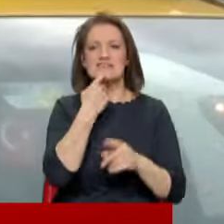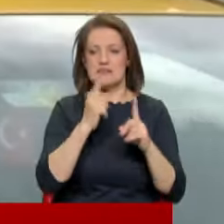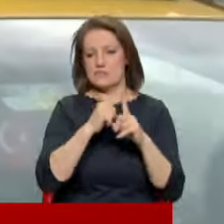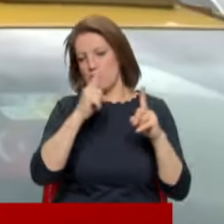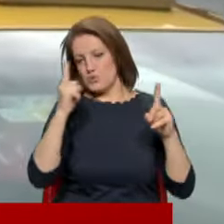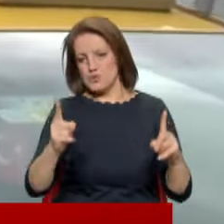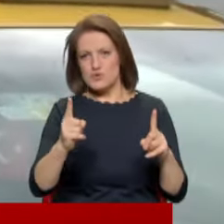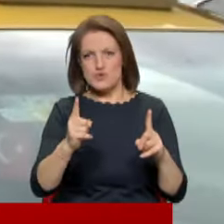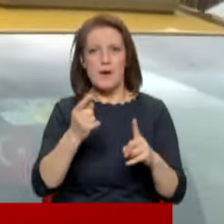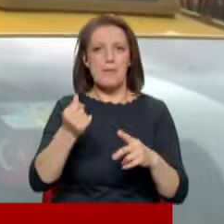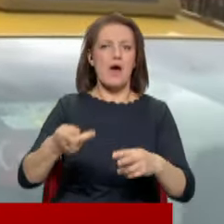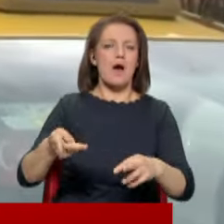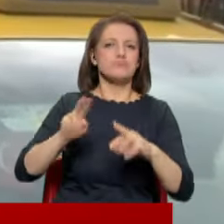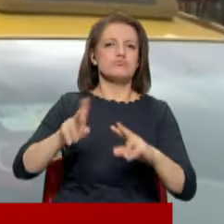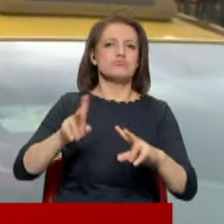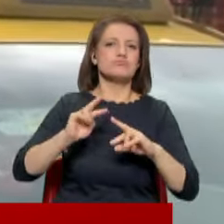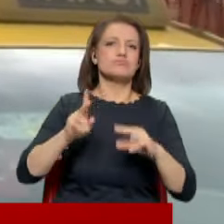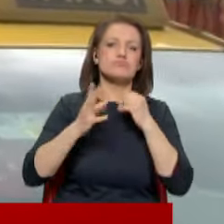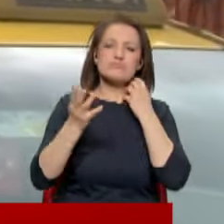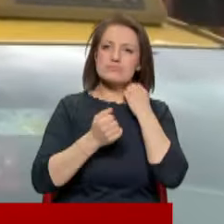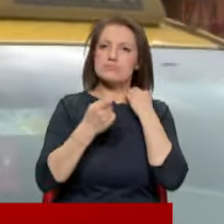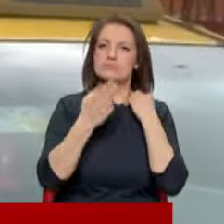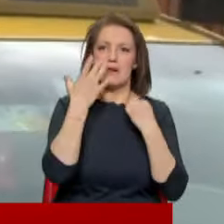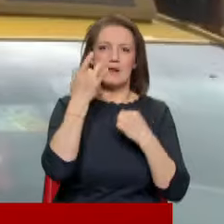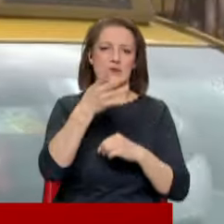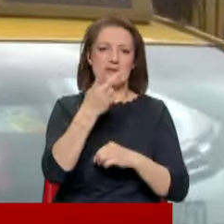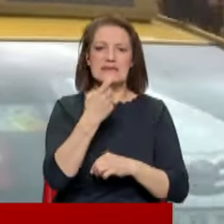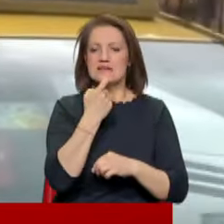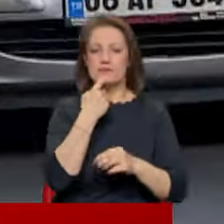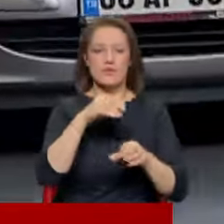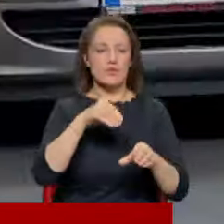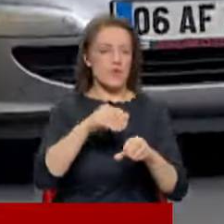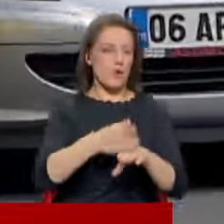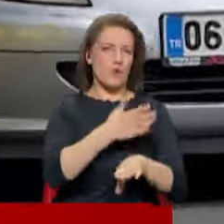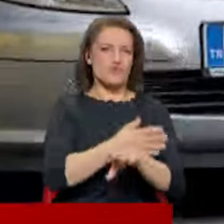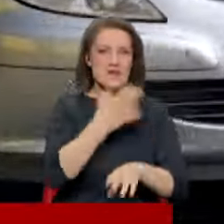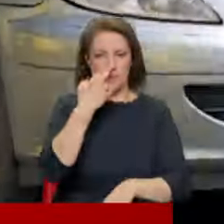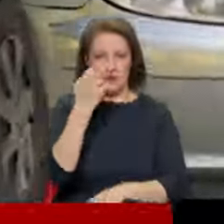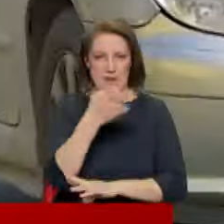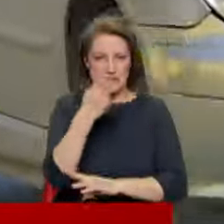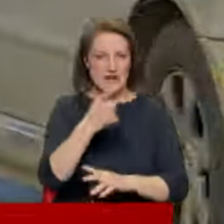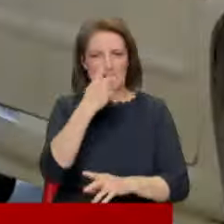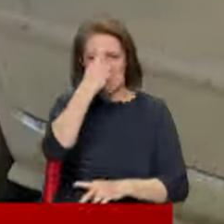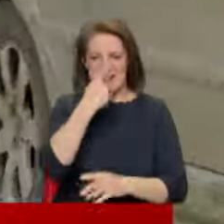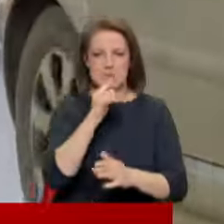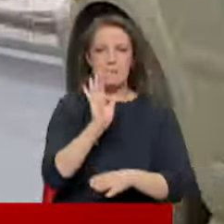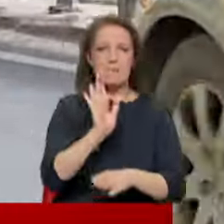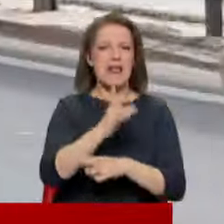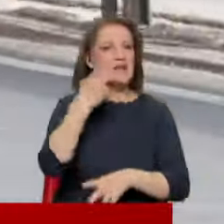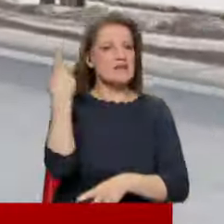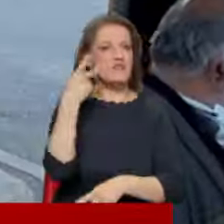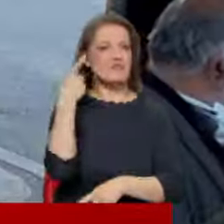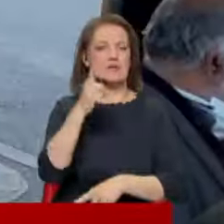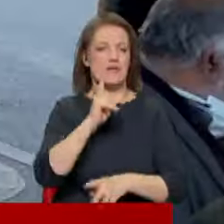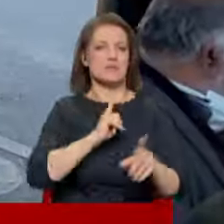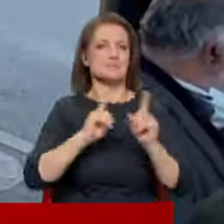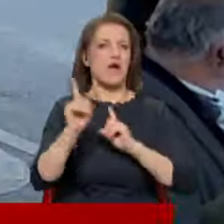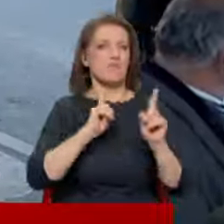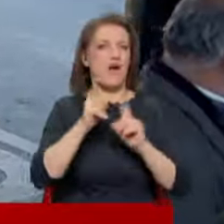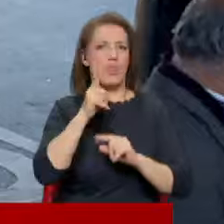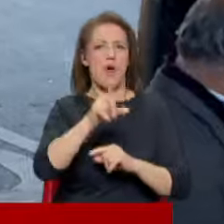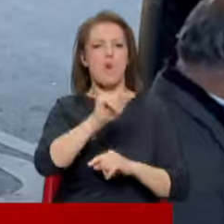boyunca zimmetine para geçirdiği belirlendi. 2 yıl önce nitelikli dolandırıcılık ve resmi belgede sahtecilik suçlamalarından yargılandığı